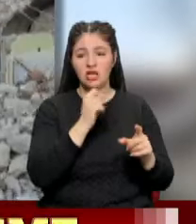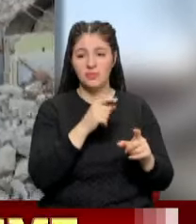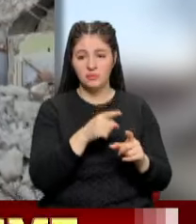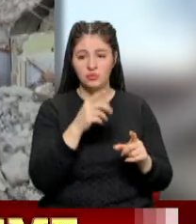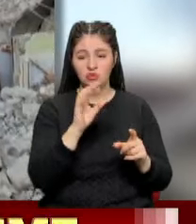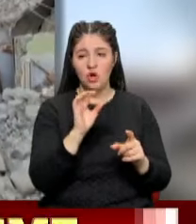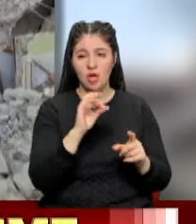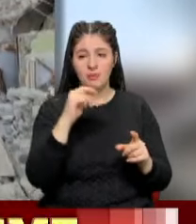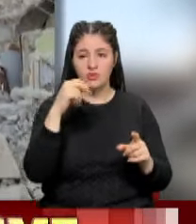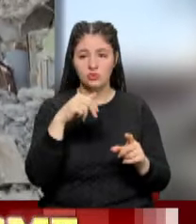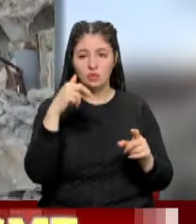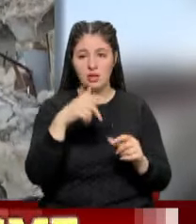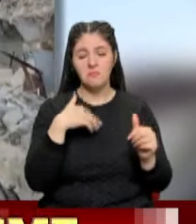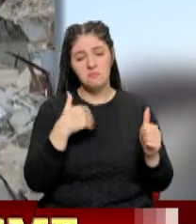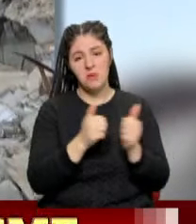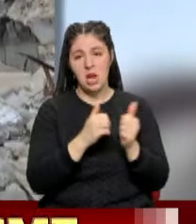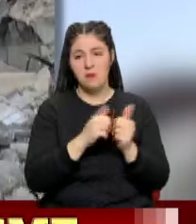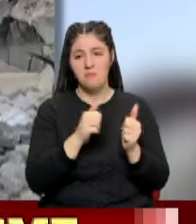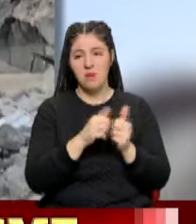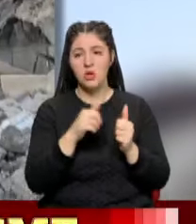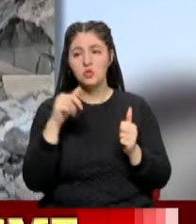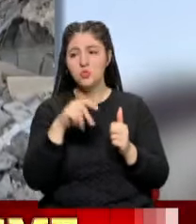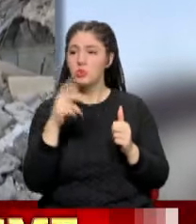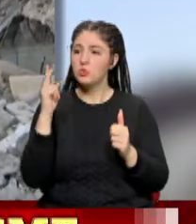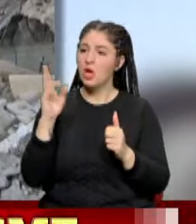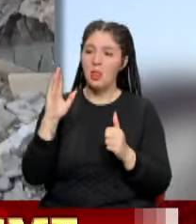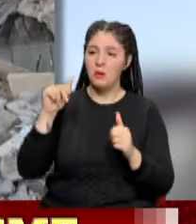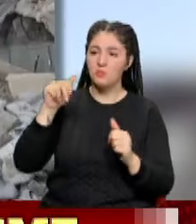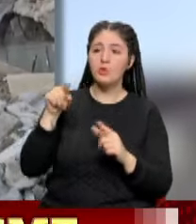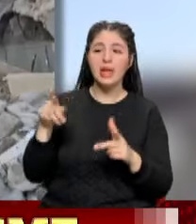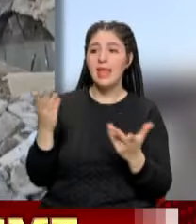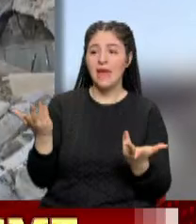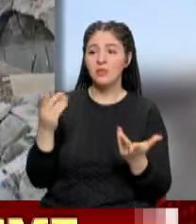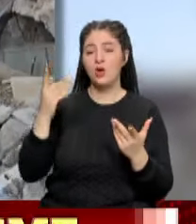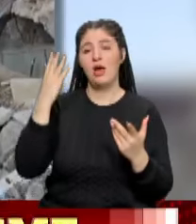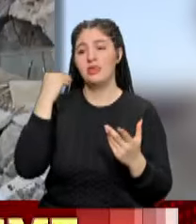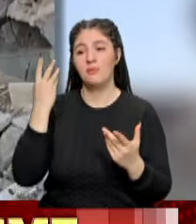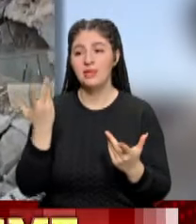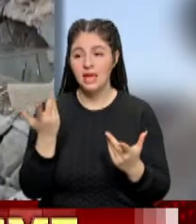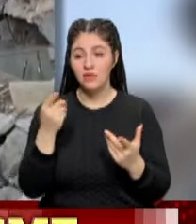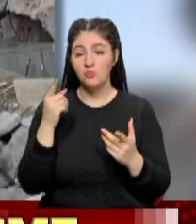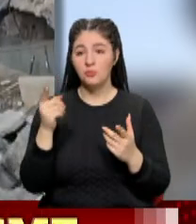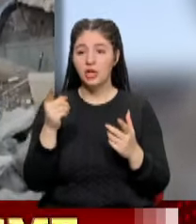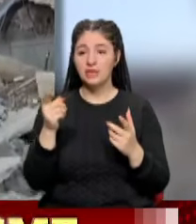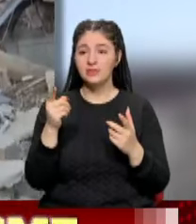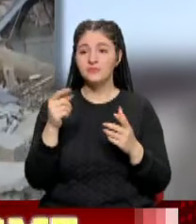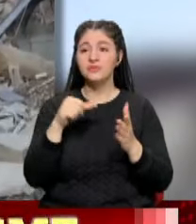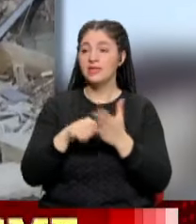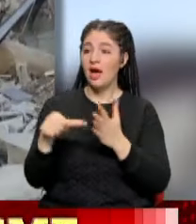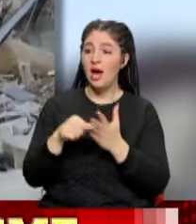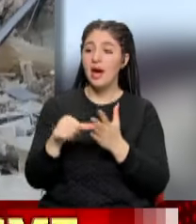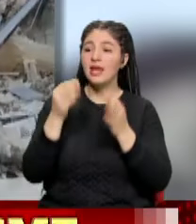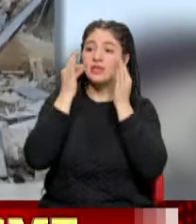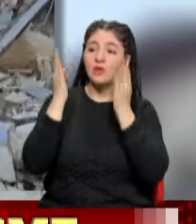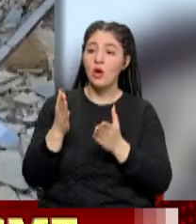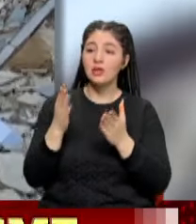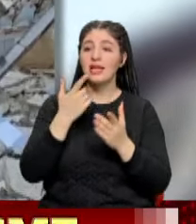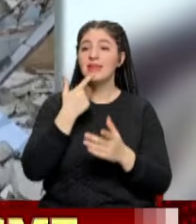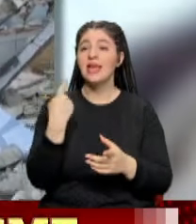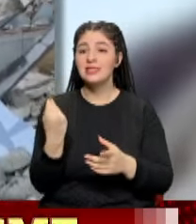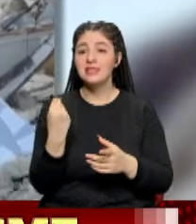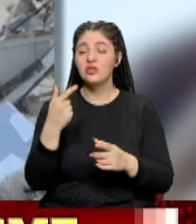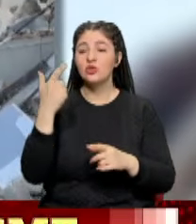edeyim. Şöyle bir sizinle birlikte dolaşalım. Burası neydi? Buranın anlamı neydi? Burası, buranın tarihi, dokusu, evet,